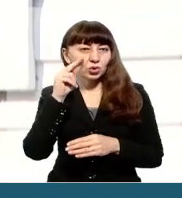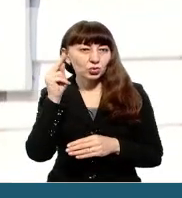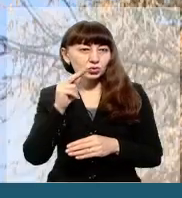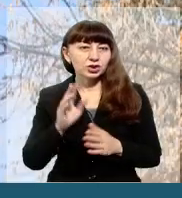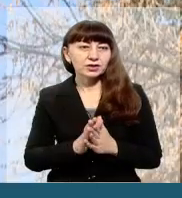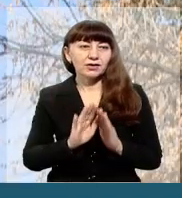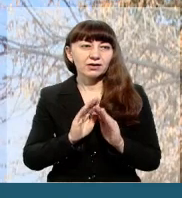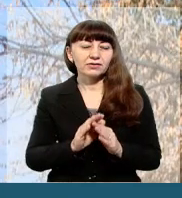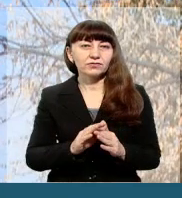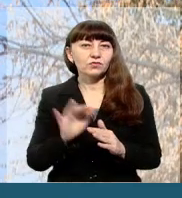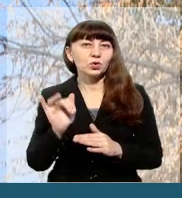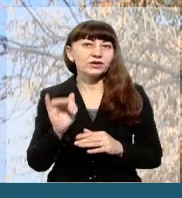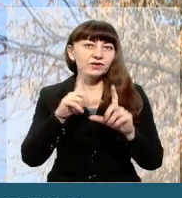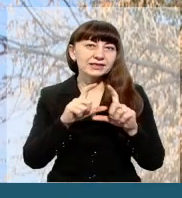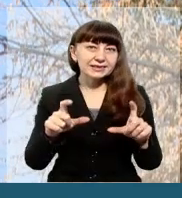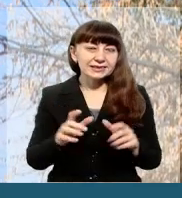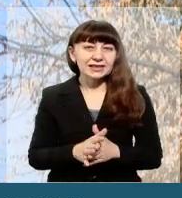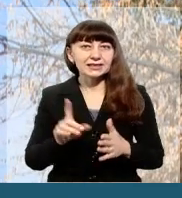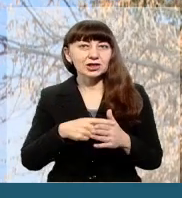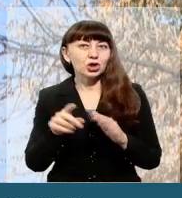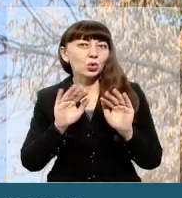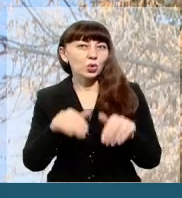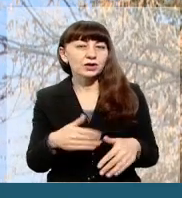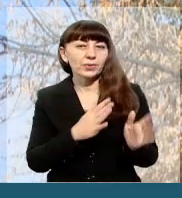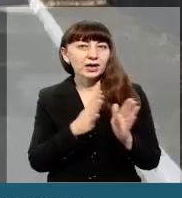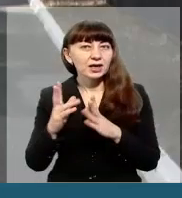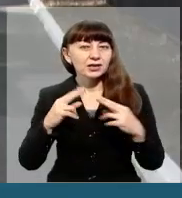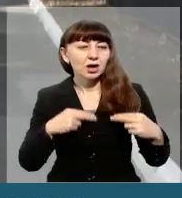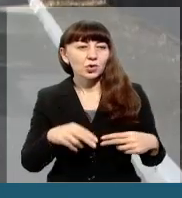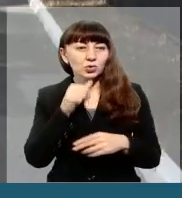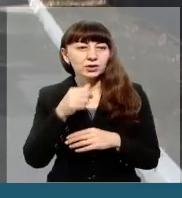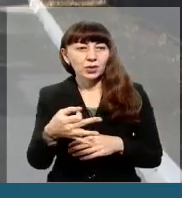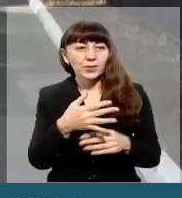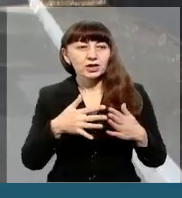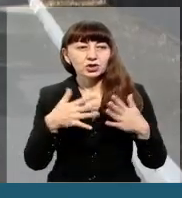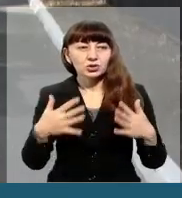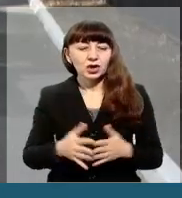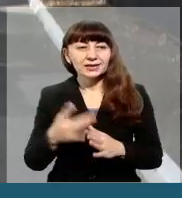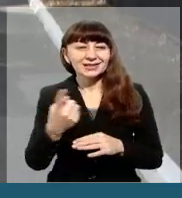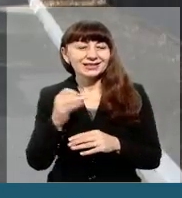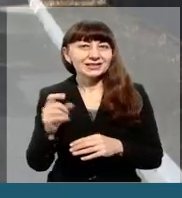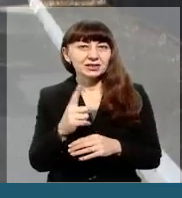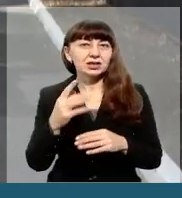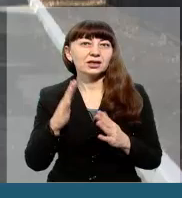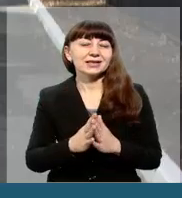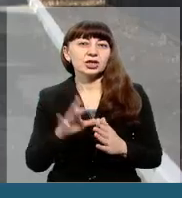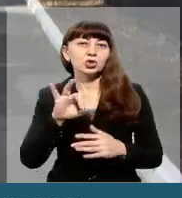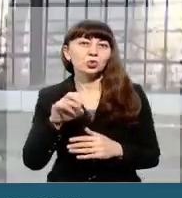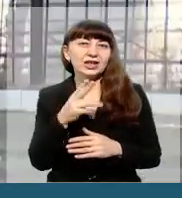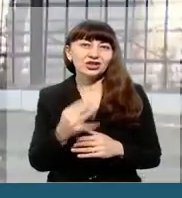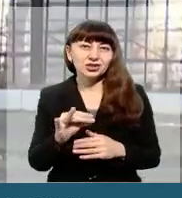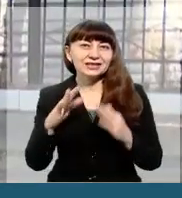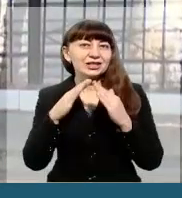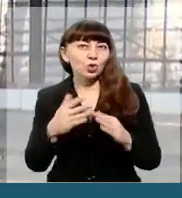Қостанай облысында ауқымды жұмыс атқарылуда. Соның бірі жаңадан ашылған 324 орындық студенттер үйі. Жатақхана 3 қабатты 4 ғимараттан